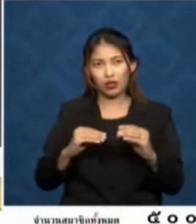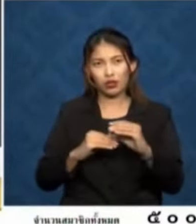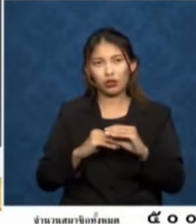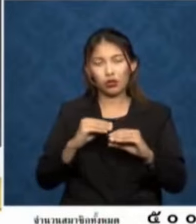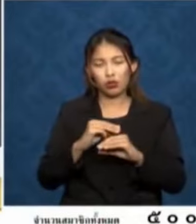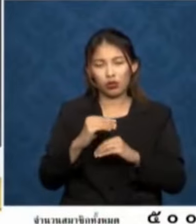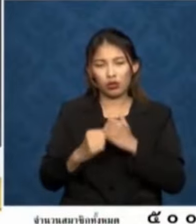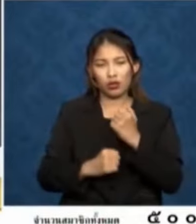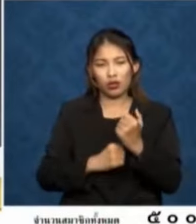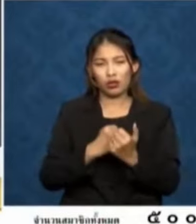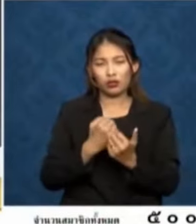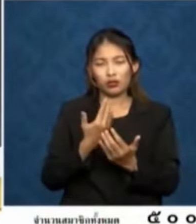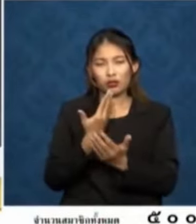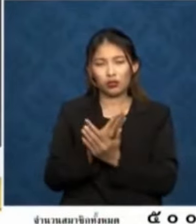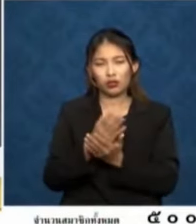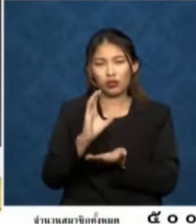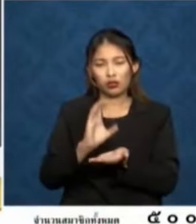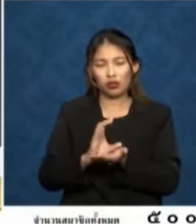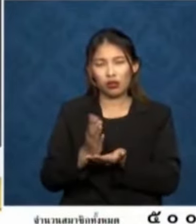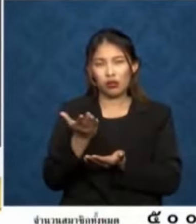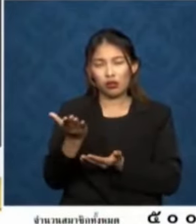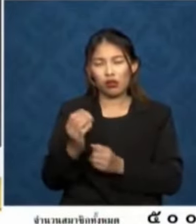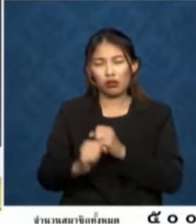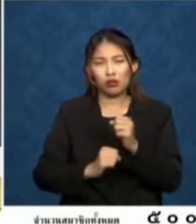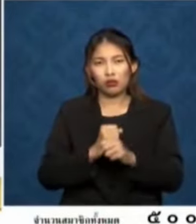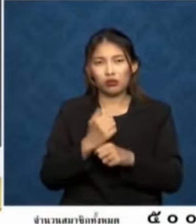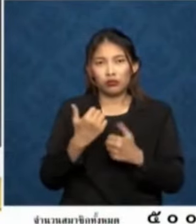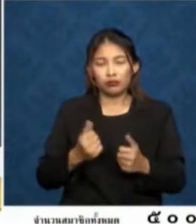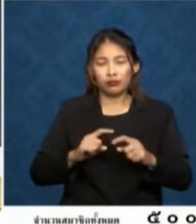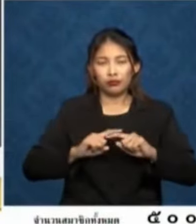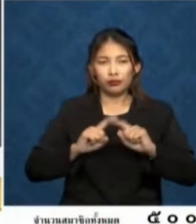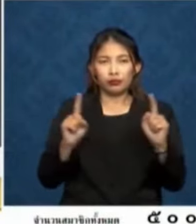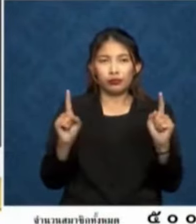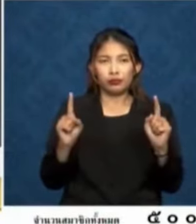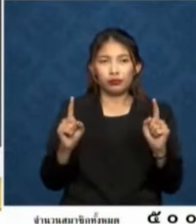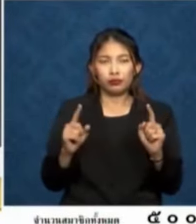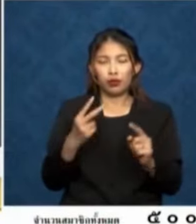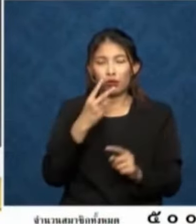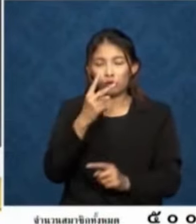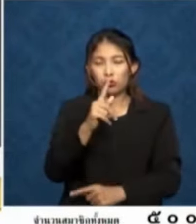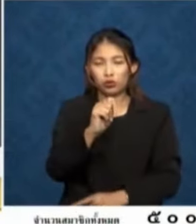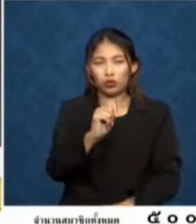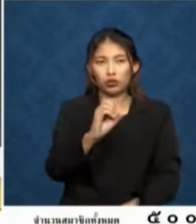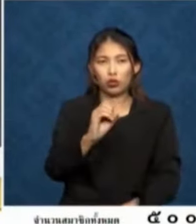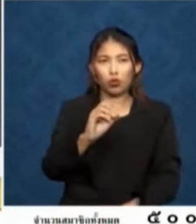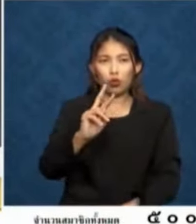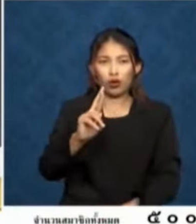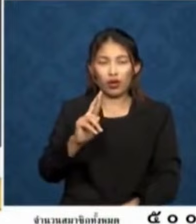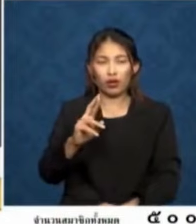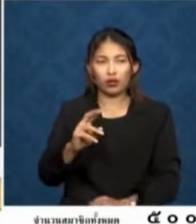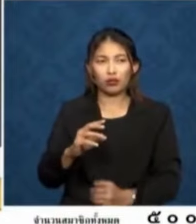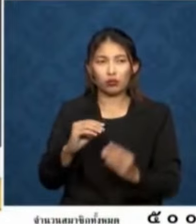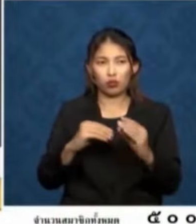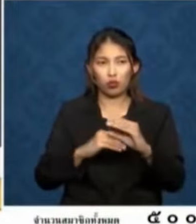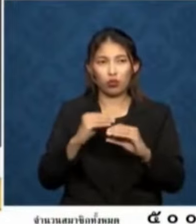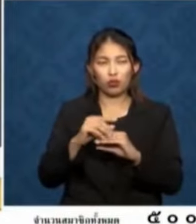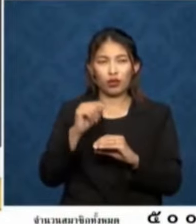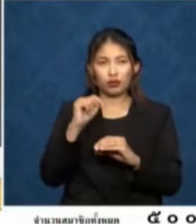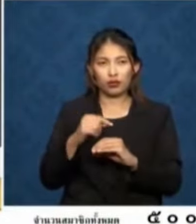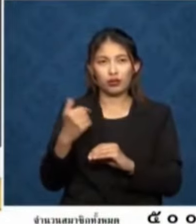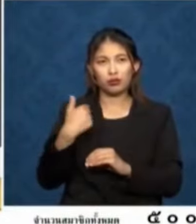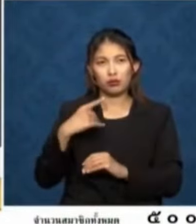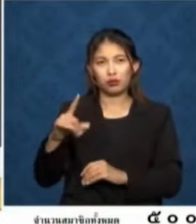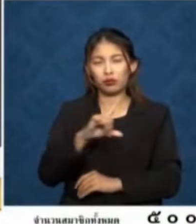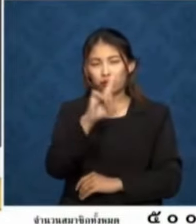งบมาปี 67แต่ว่าดิฉันไปดู Tของโครงการนี้ค่ะพบข้อ